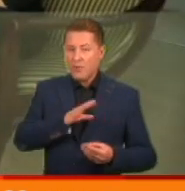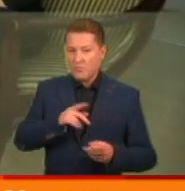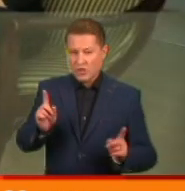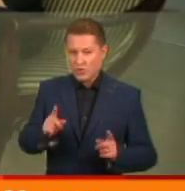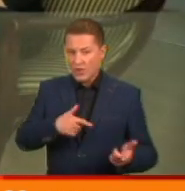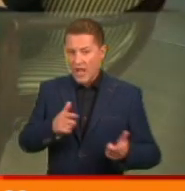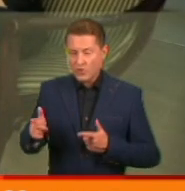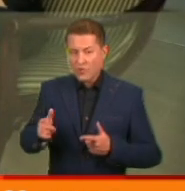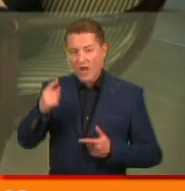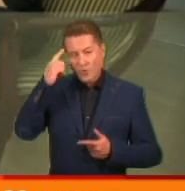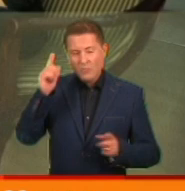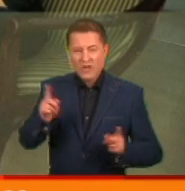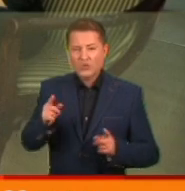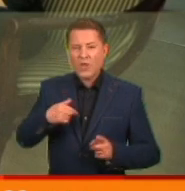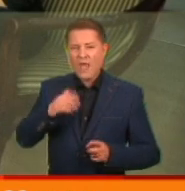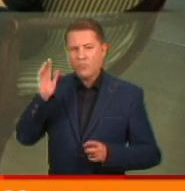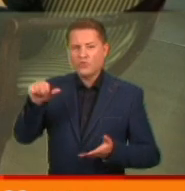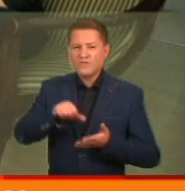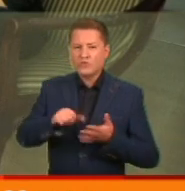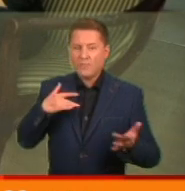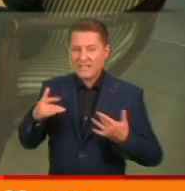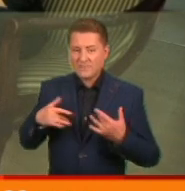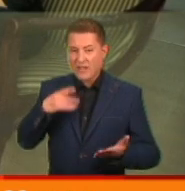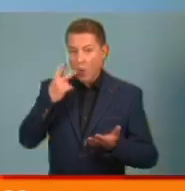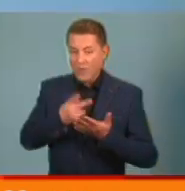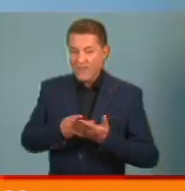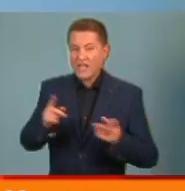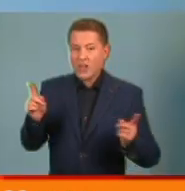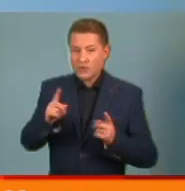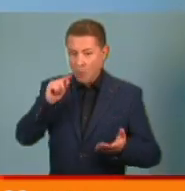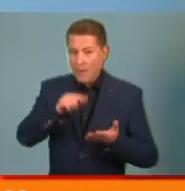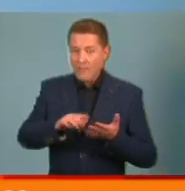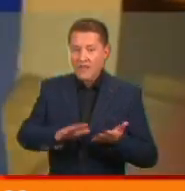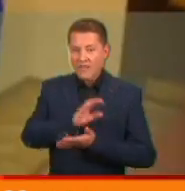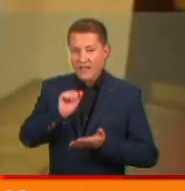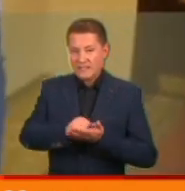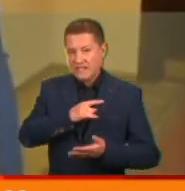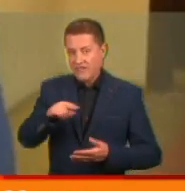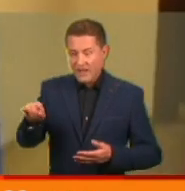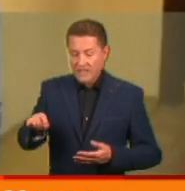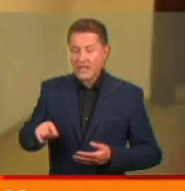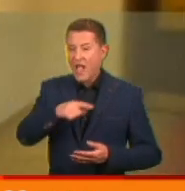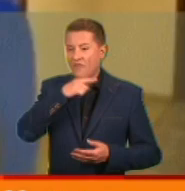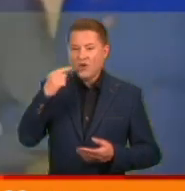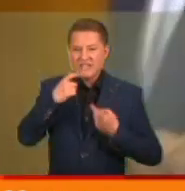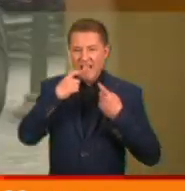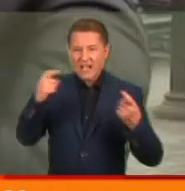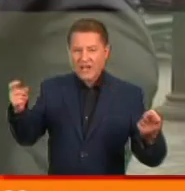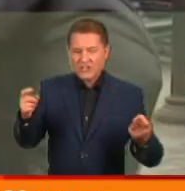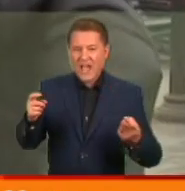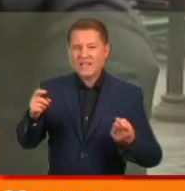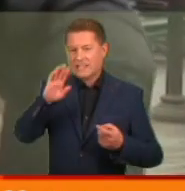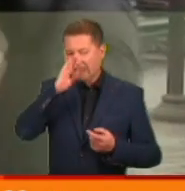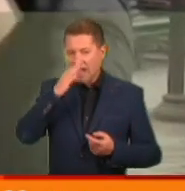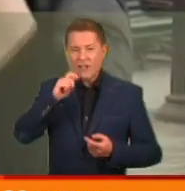думали, что я не пожертвую спектаклем. Вот, я как только увидела, что пошло это в газеты, я улетела. В Росії кричать «зрада», в Україні